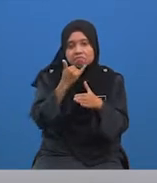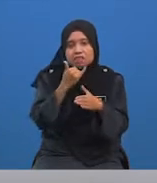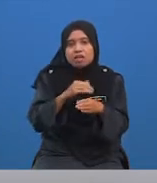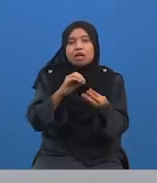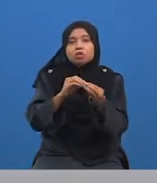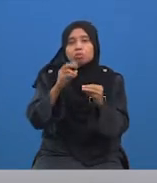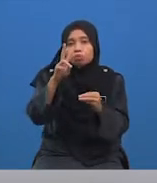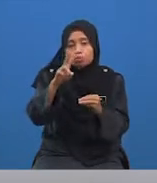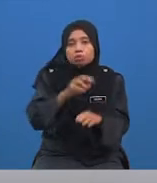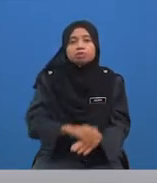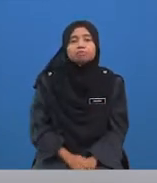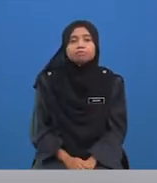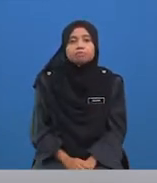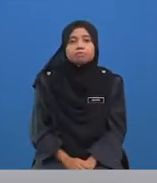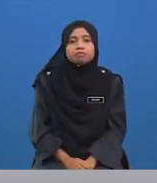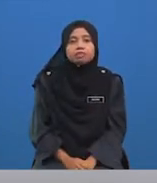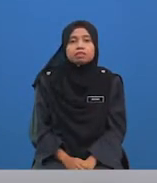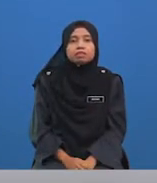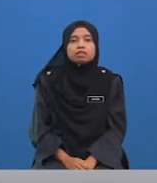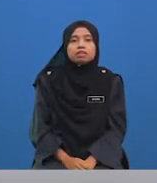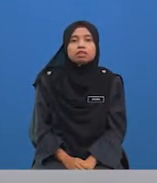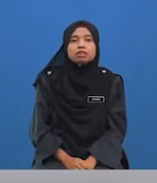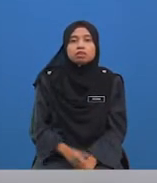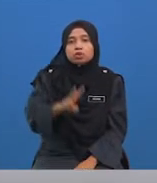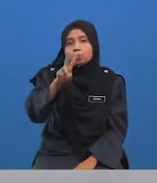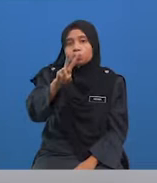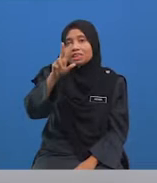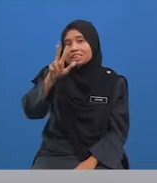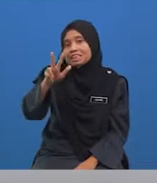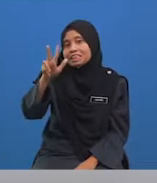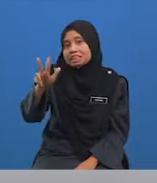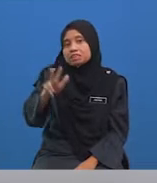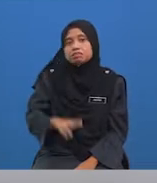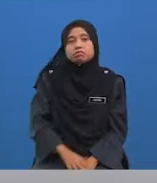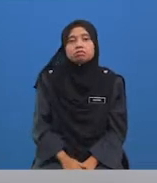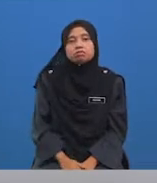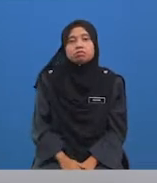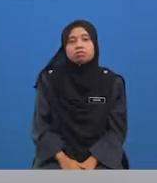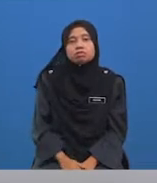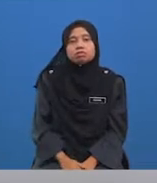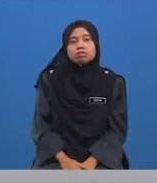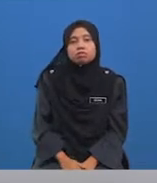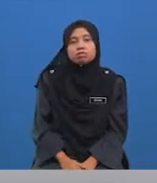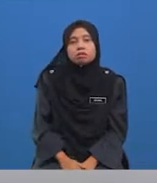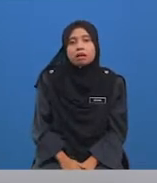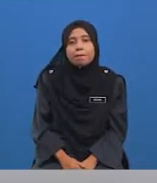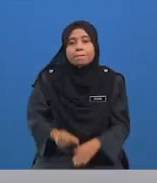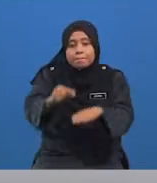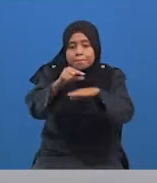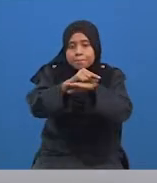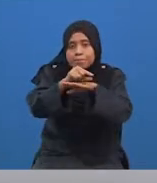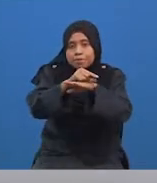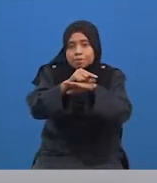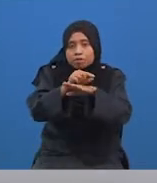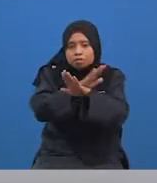Seksyen yang kedua pula ialah Seksyen 233, merangkumi